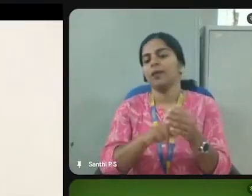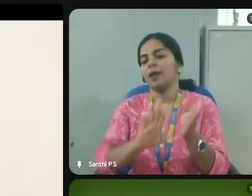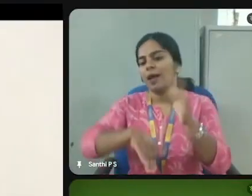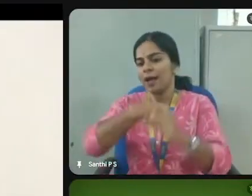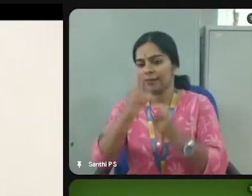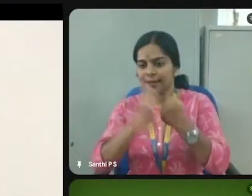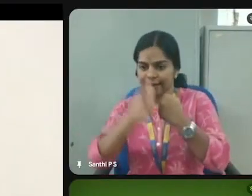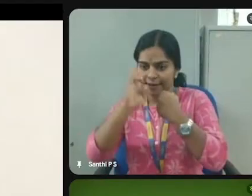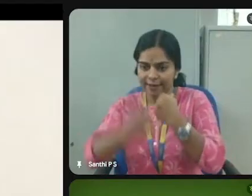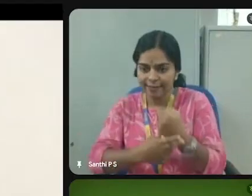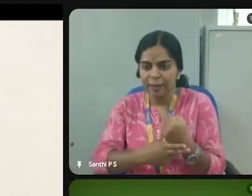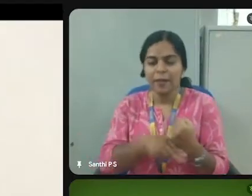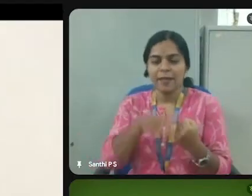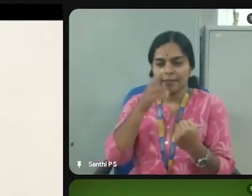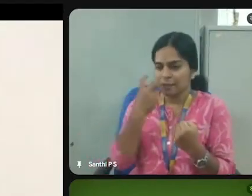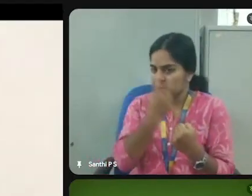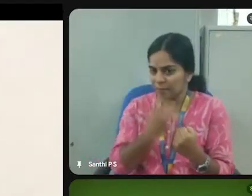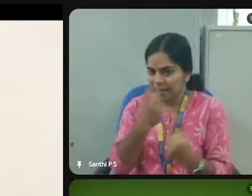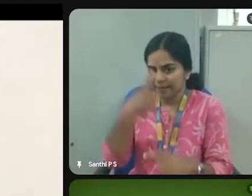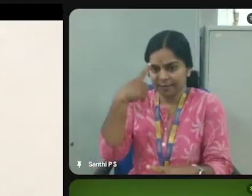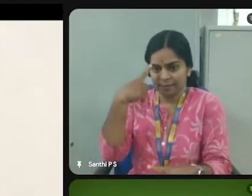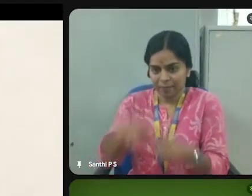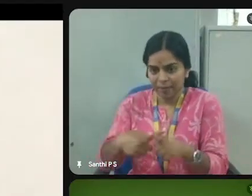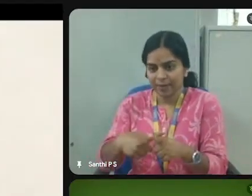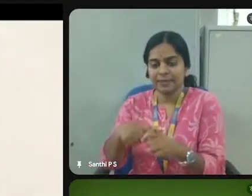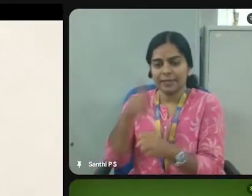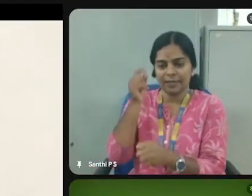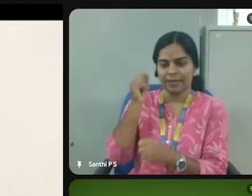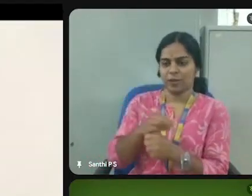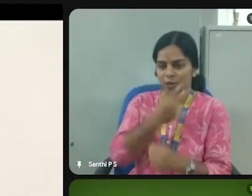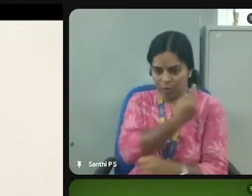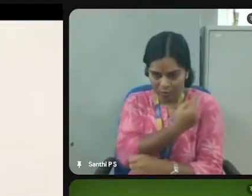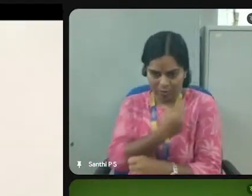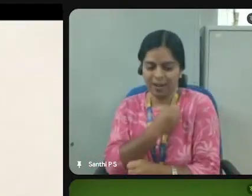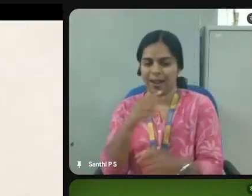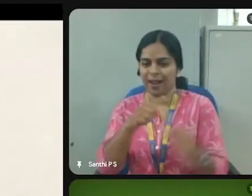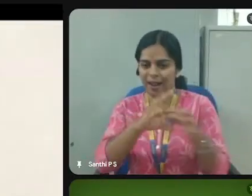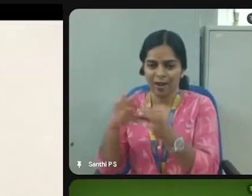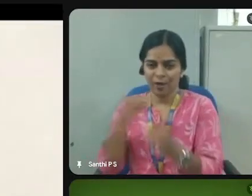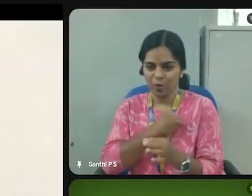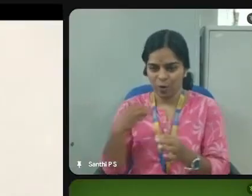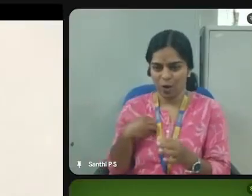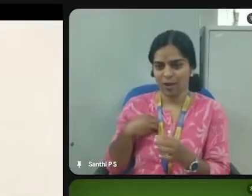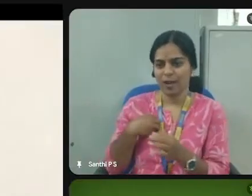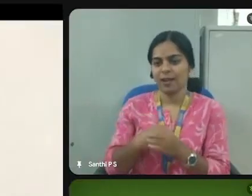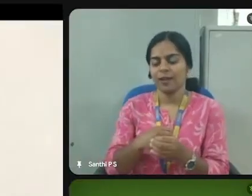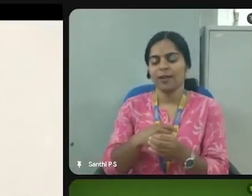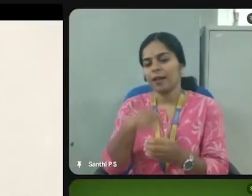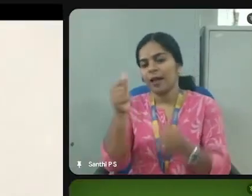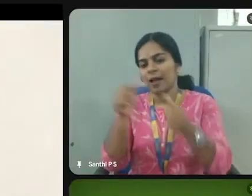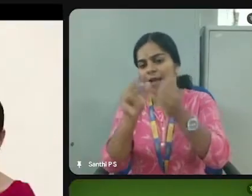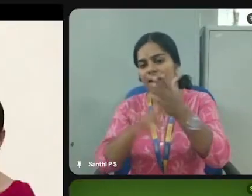നിഷിലെ സ്പീച്ച് ആൻഡ് ലാംഗ്വേജ് പാത്തോളജിസ്റ്റും സീനിയർ ലെക്ചറർ ലേണിംഗ് ഡിസബിലിറ്റി എക്സ്പേർട്ടുമായ ഡോക്ടർ